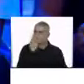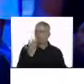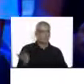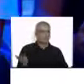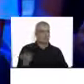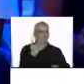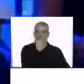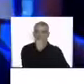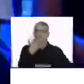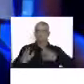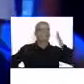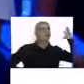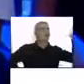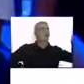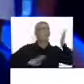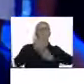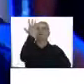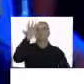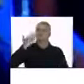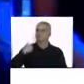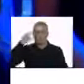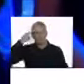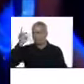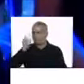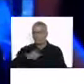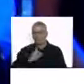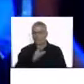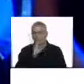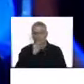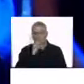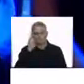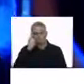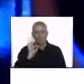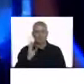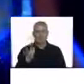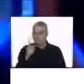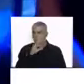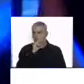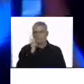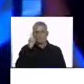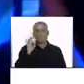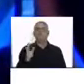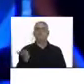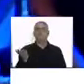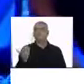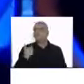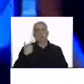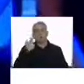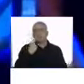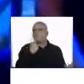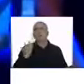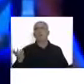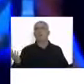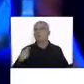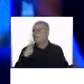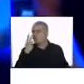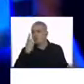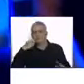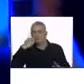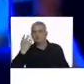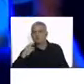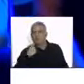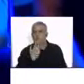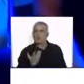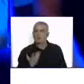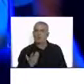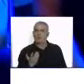את המדינה פשוט נשרפת. אני לא יודע אם בן אדם יכול לדבר שפוי. אז הוא דיבר שפוי. אני לא יודע מה הוא אמר גם, אני לא ראיתי את הסרטון מה הוא